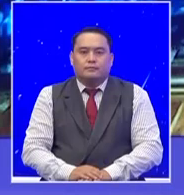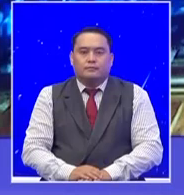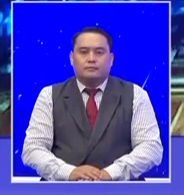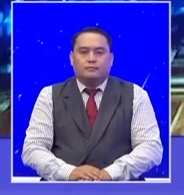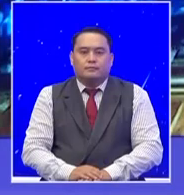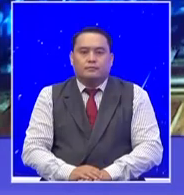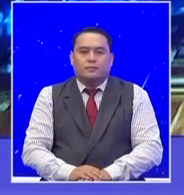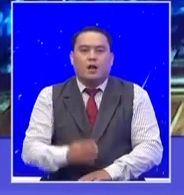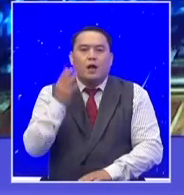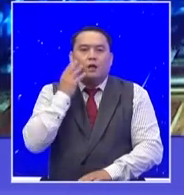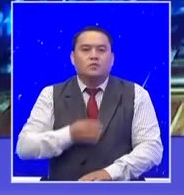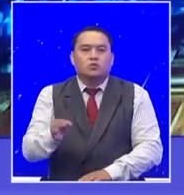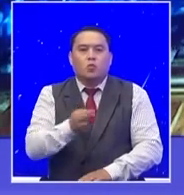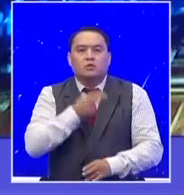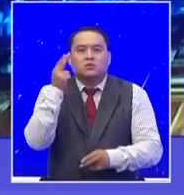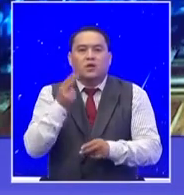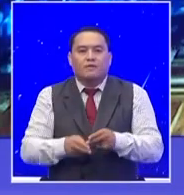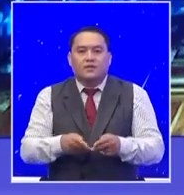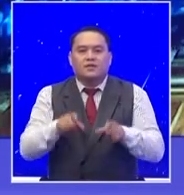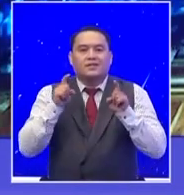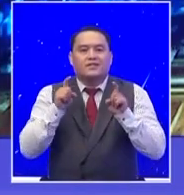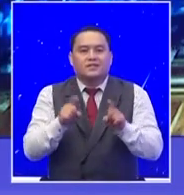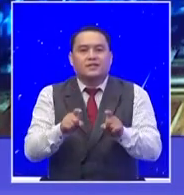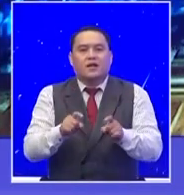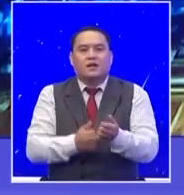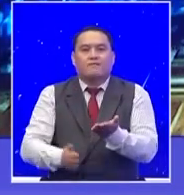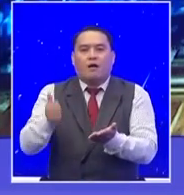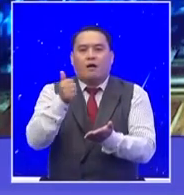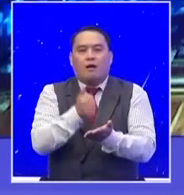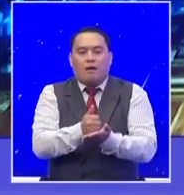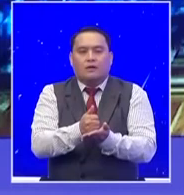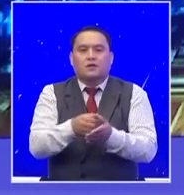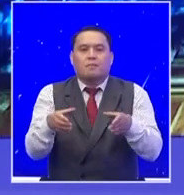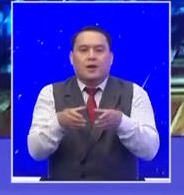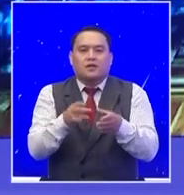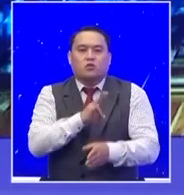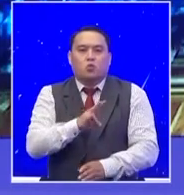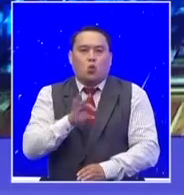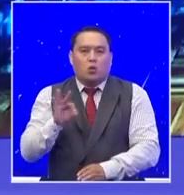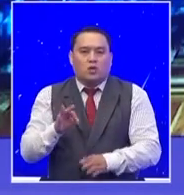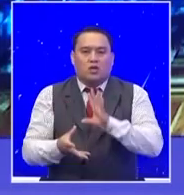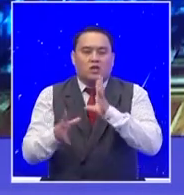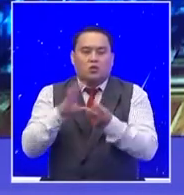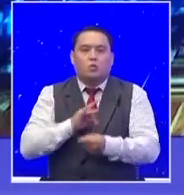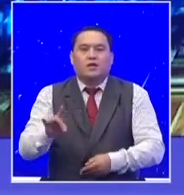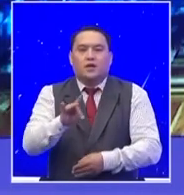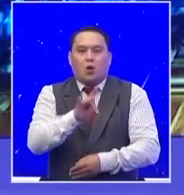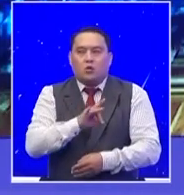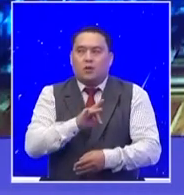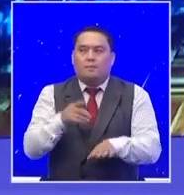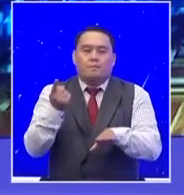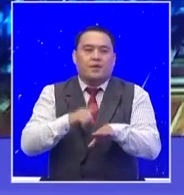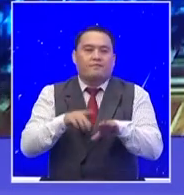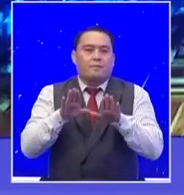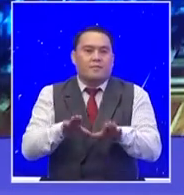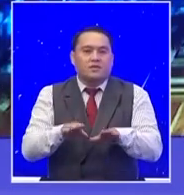В числе лидеров в Алматинской области завершилась регистрация кандидатов в праймериз за партии. По ее итогам наш регион занял лидирующие